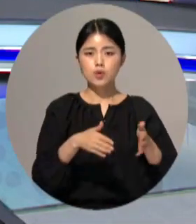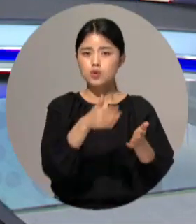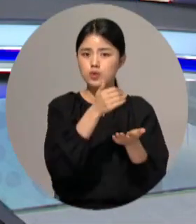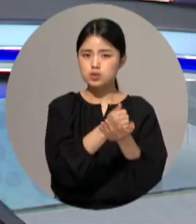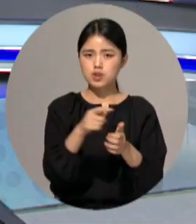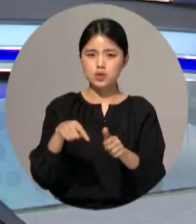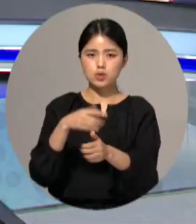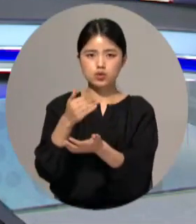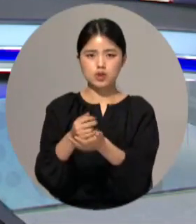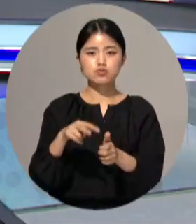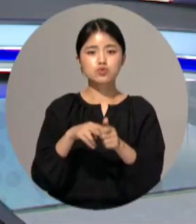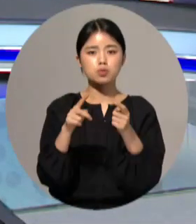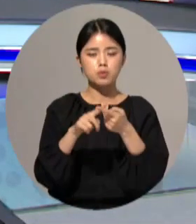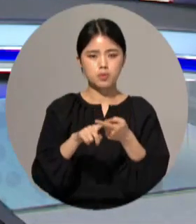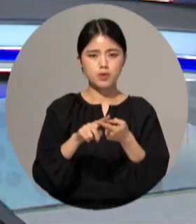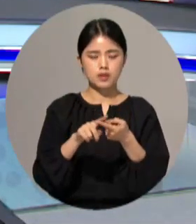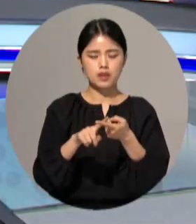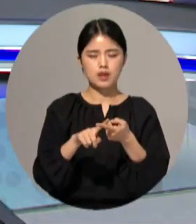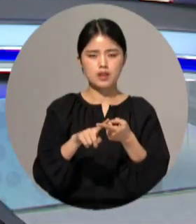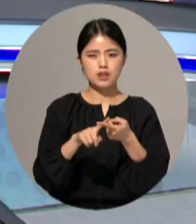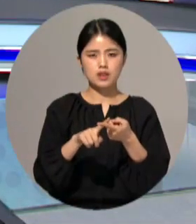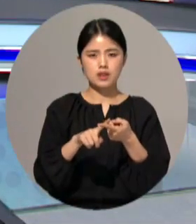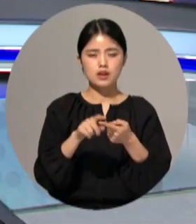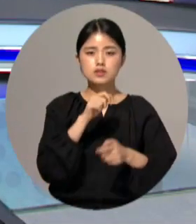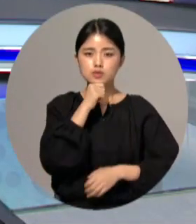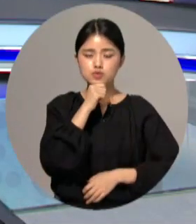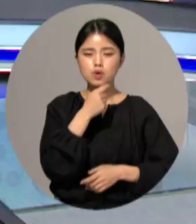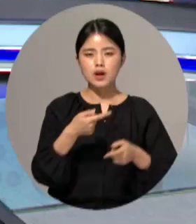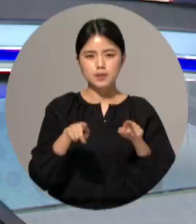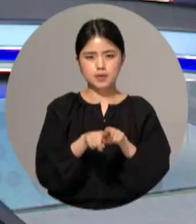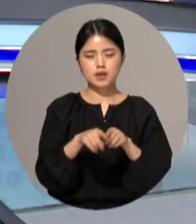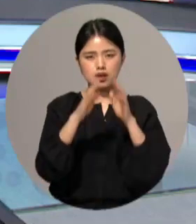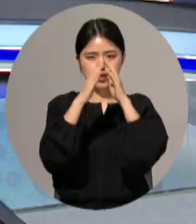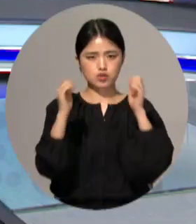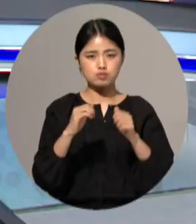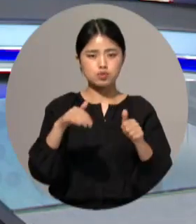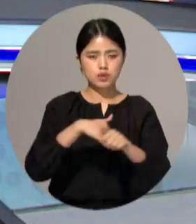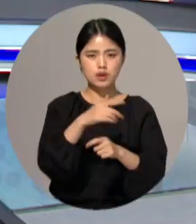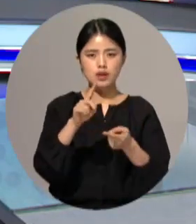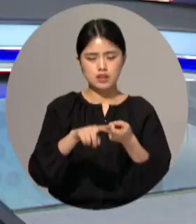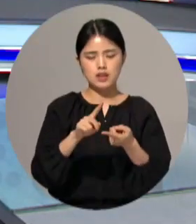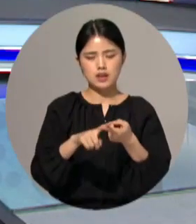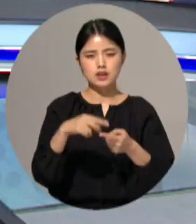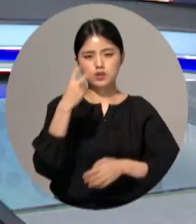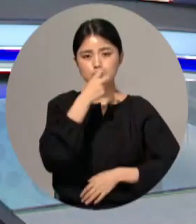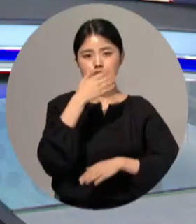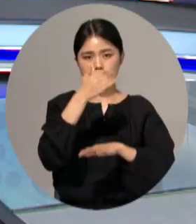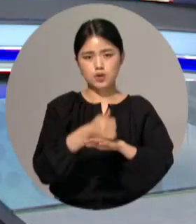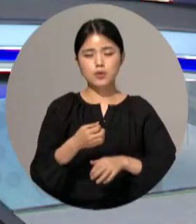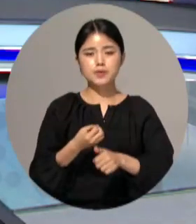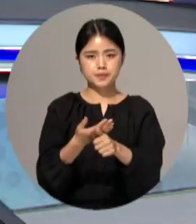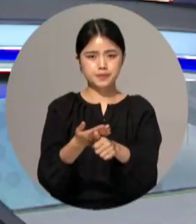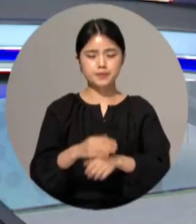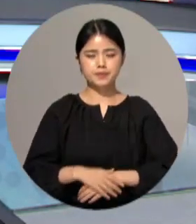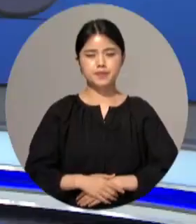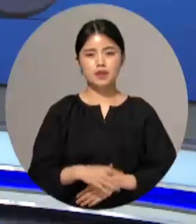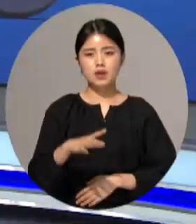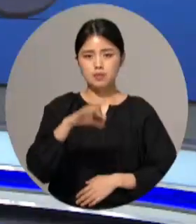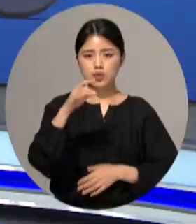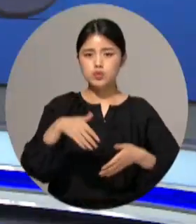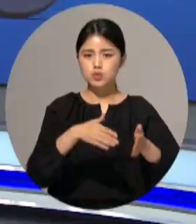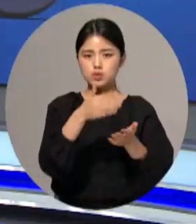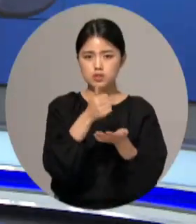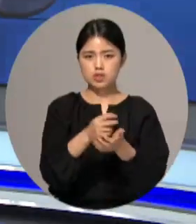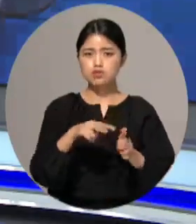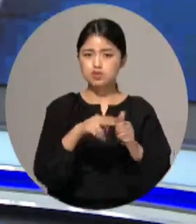교육감 후보들에 대한 선호도와 함께 정국 현안에 대한 조사 결과를 전해 드리겠습니다 자아 번져 도지사